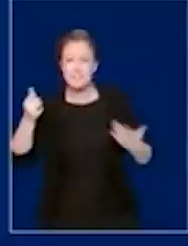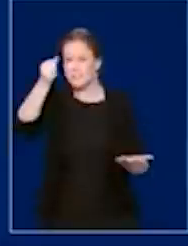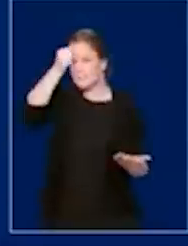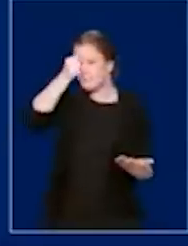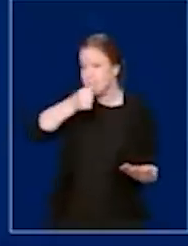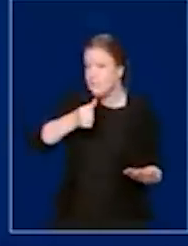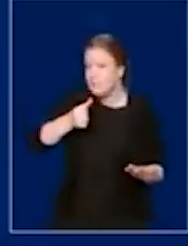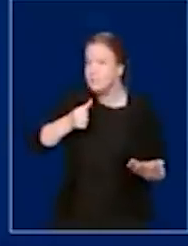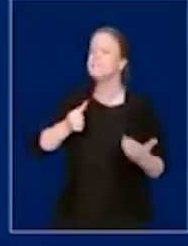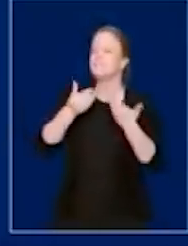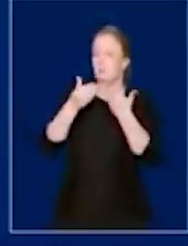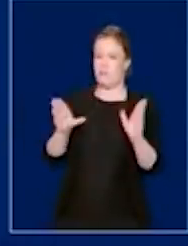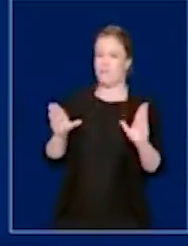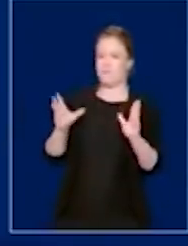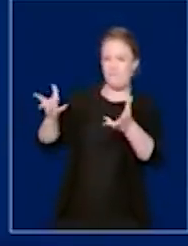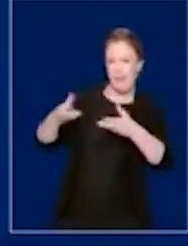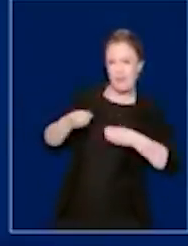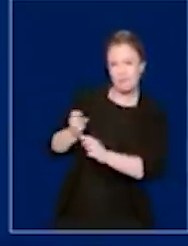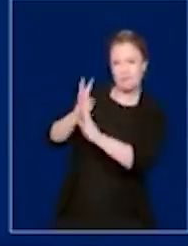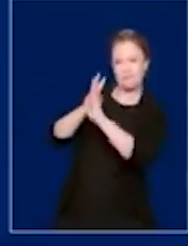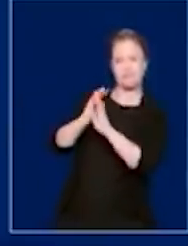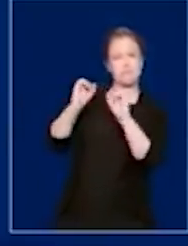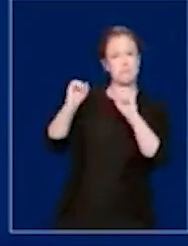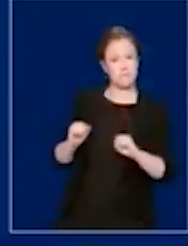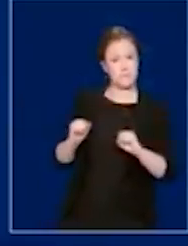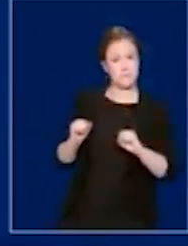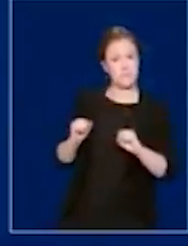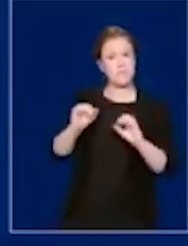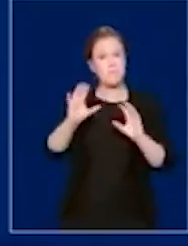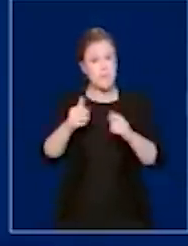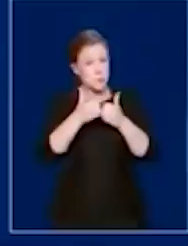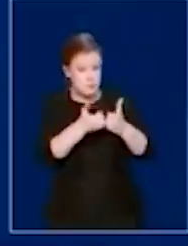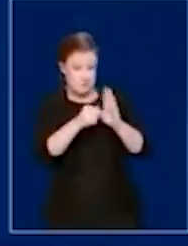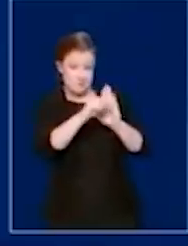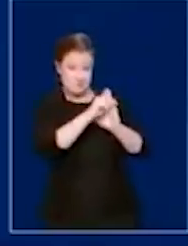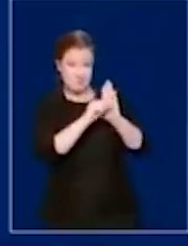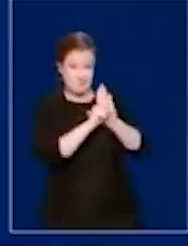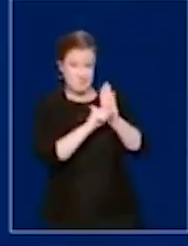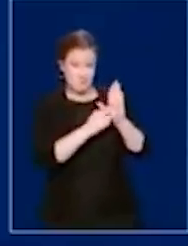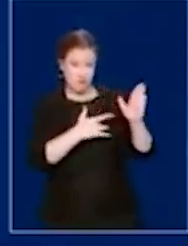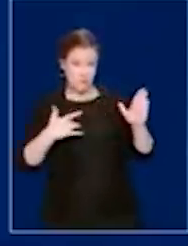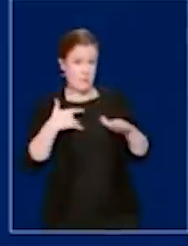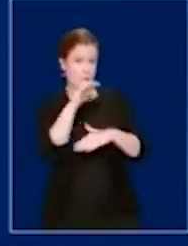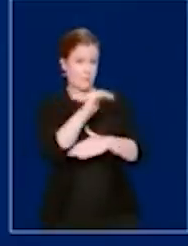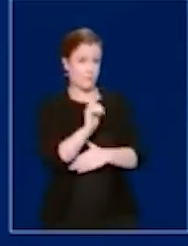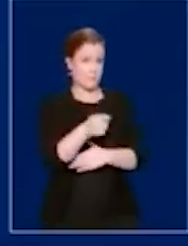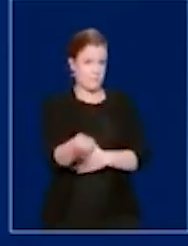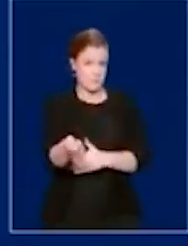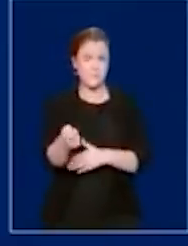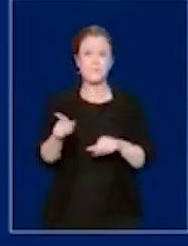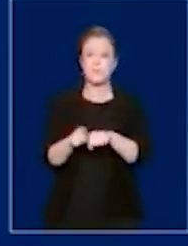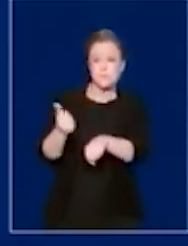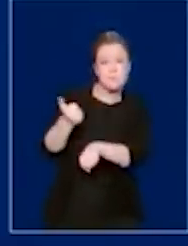pourront reprendre leurs activités toujours dans le cadre des protocoles sanitaires qui ont été négociées et un système de roda tâche